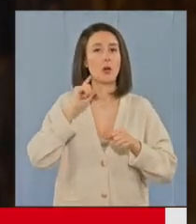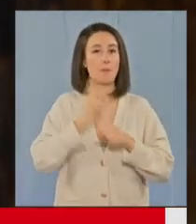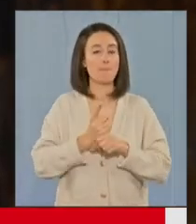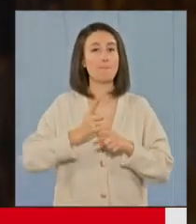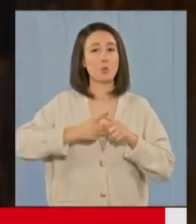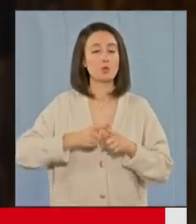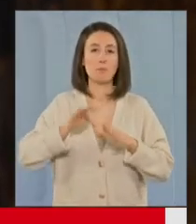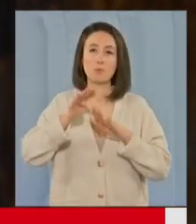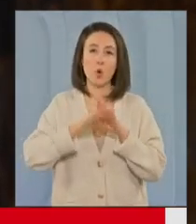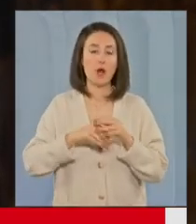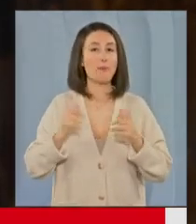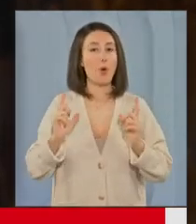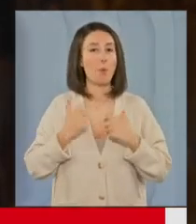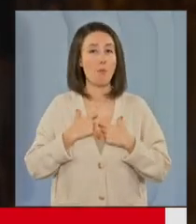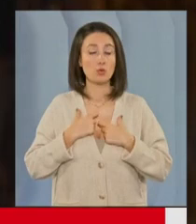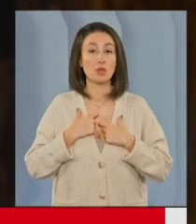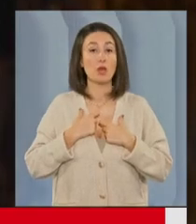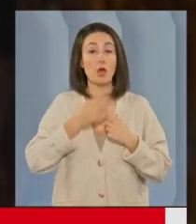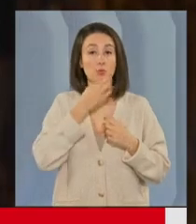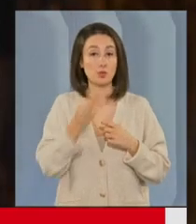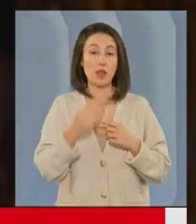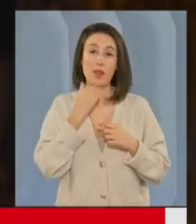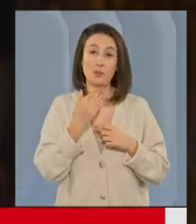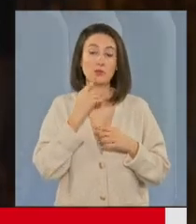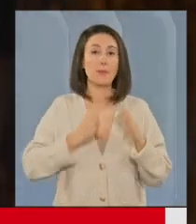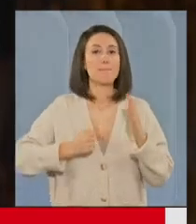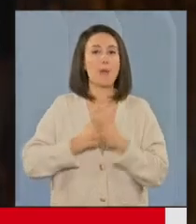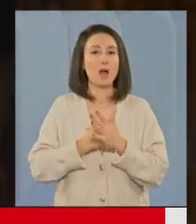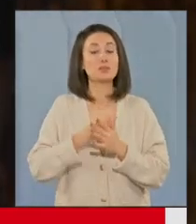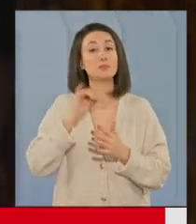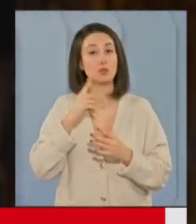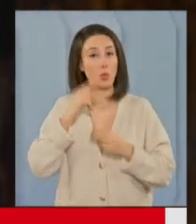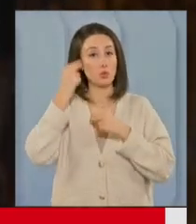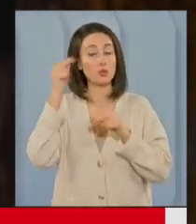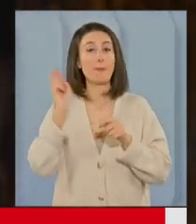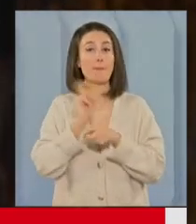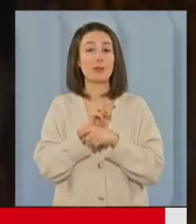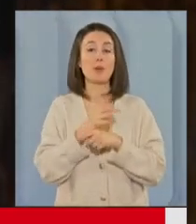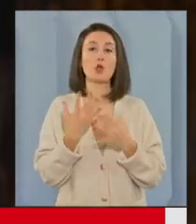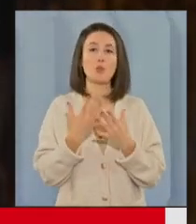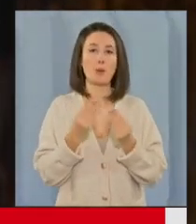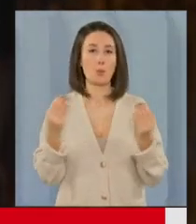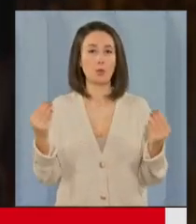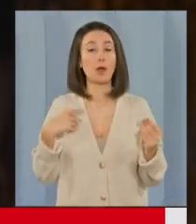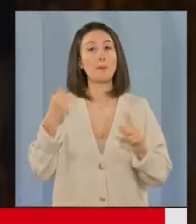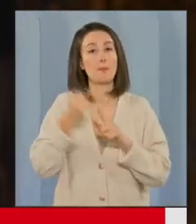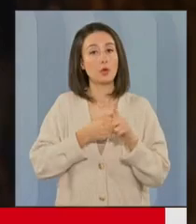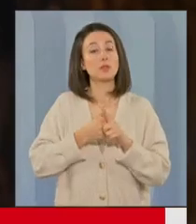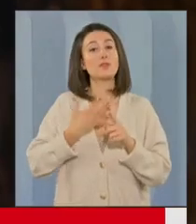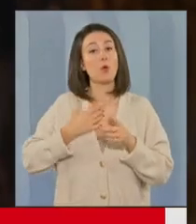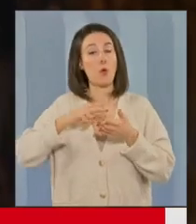muncă epuizant. Polițiștii spun că starea lor de nemulțumire a atins cote maxime și și-au anunțat participarea în număr mare la protestul pe